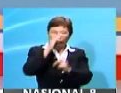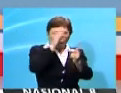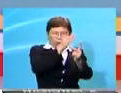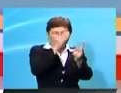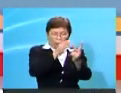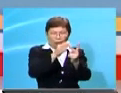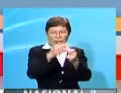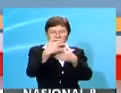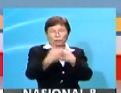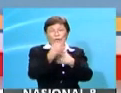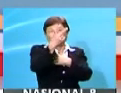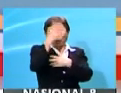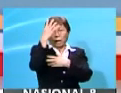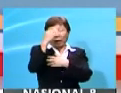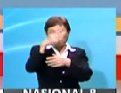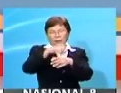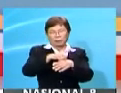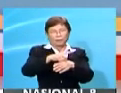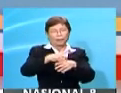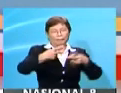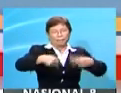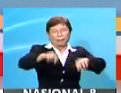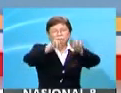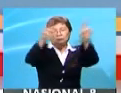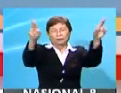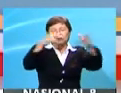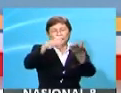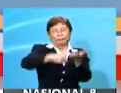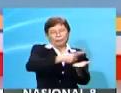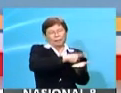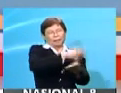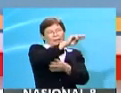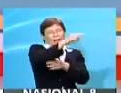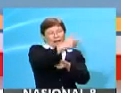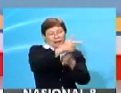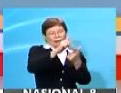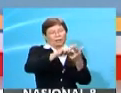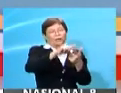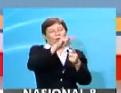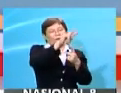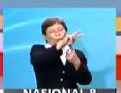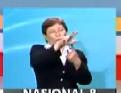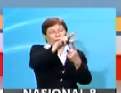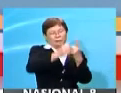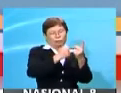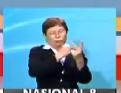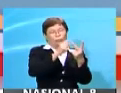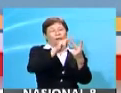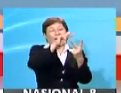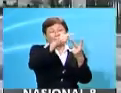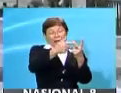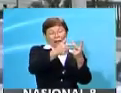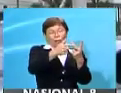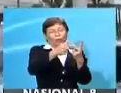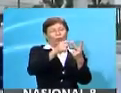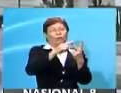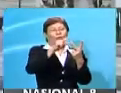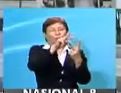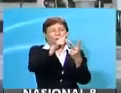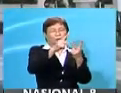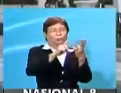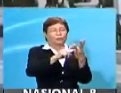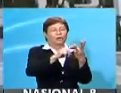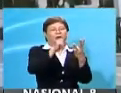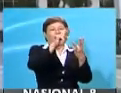mencederakan dua lelaki di sebuah pas Raya Minggu lalu Eng Shang 23 tahunong 21